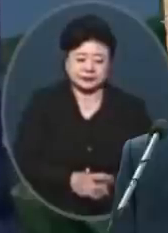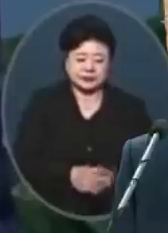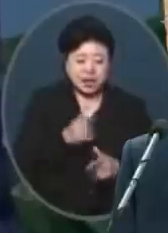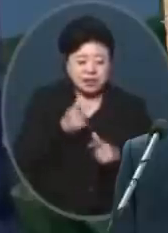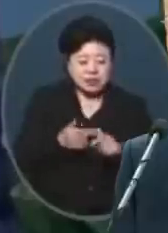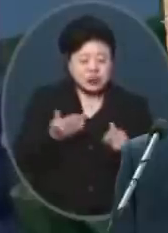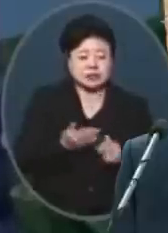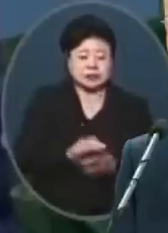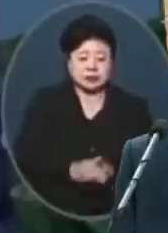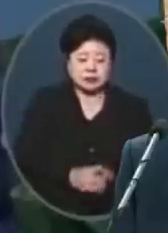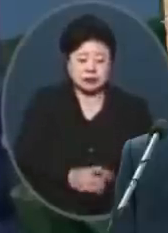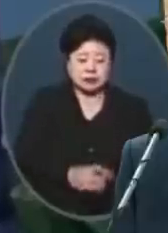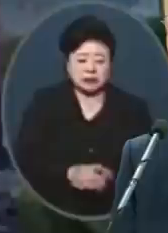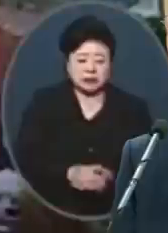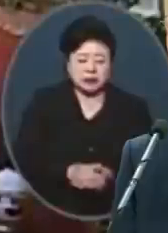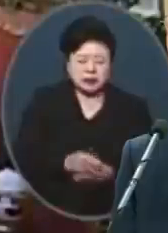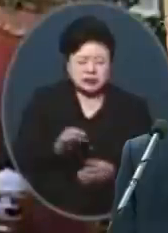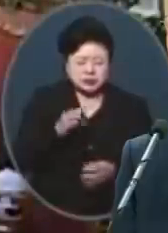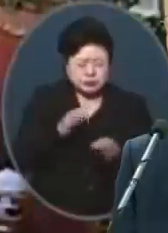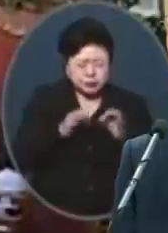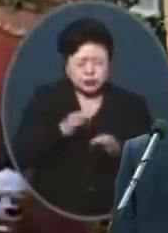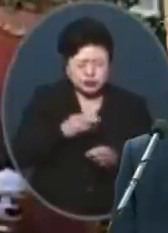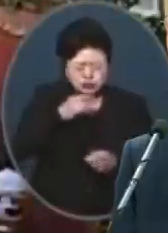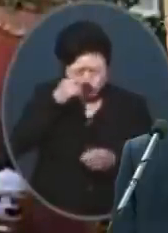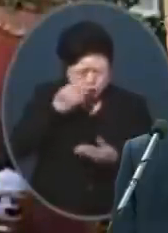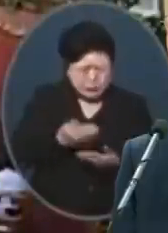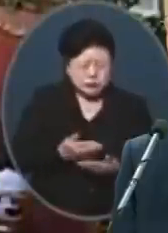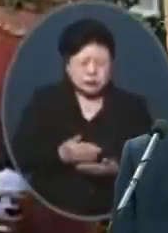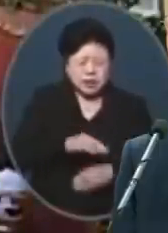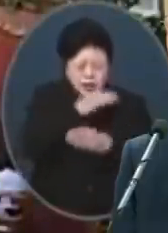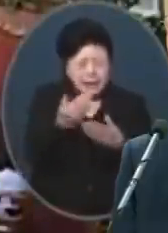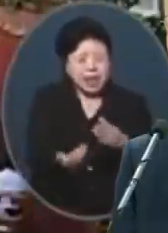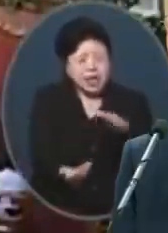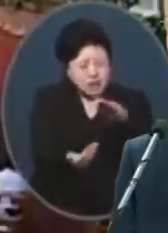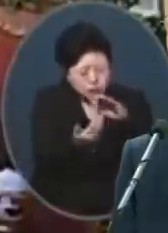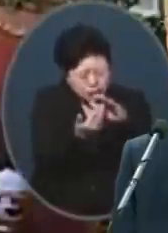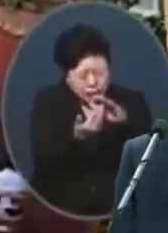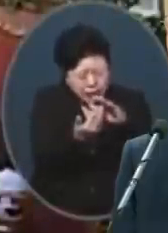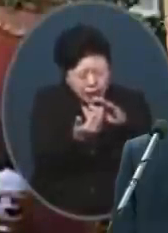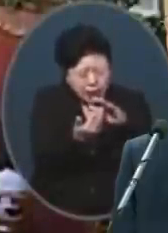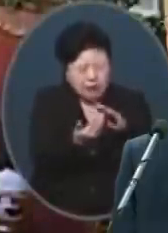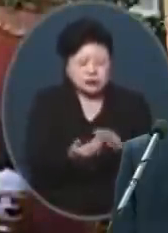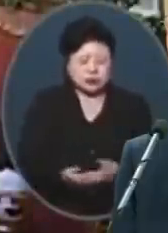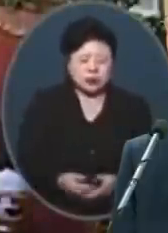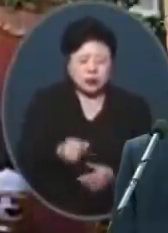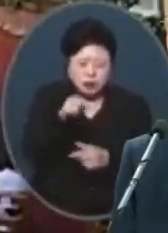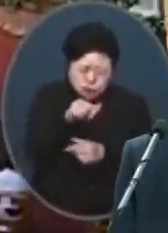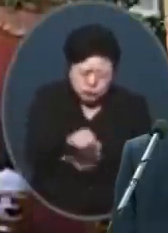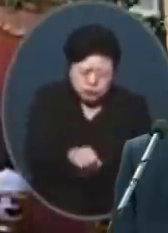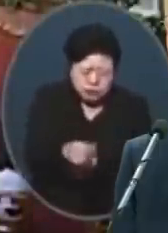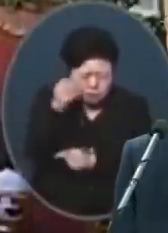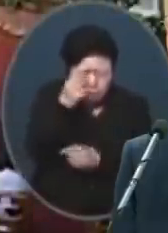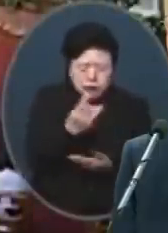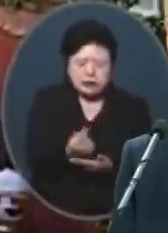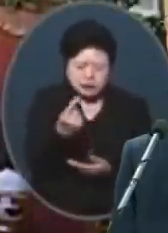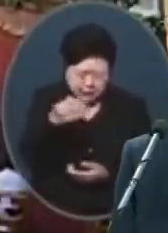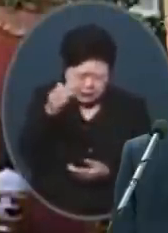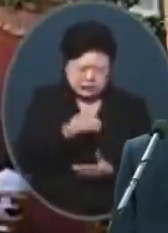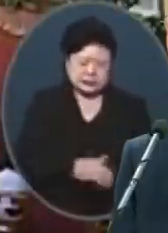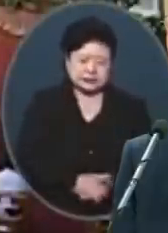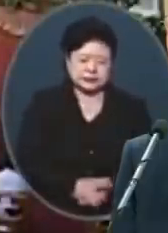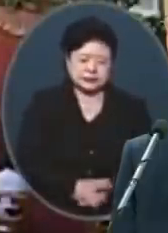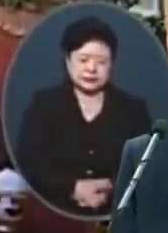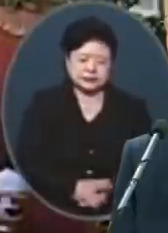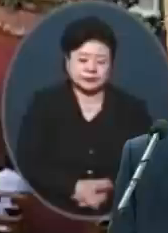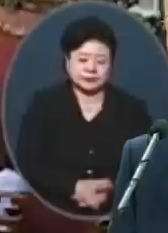예수께서 신 포도주를 받으신 후에 이르시되 다 이루었다 하시고 무리를 숙이는 영원히 떠나시니라